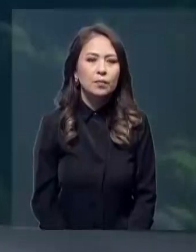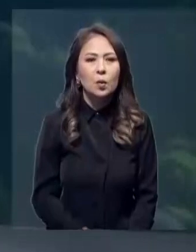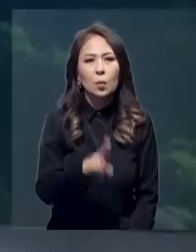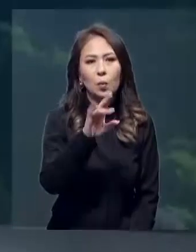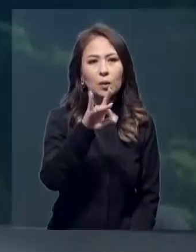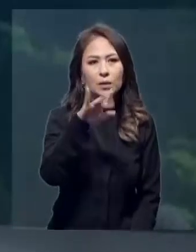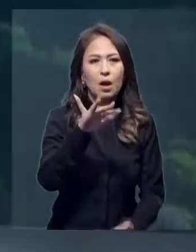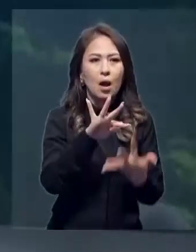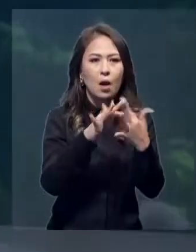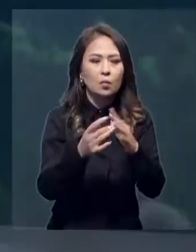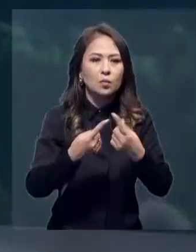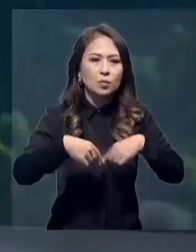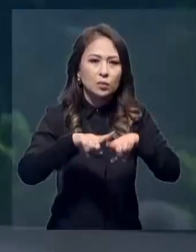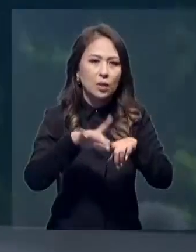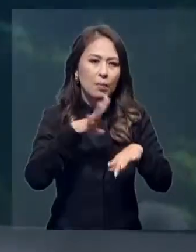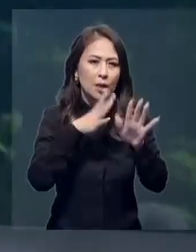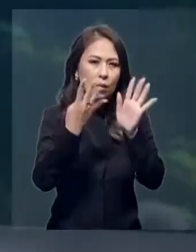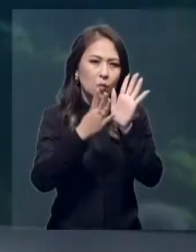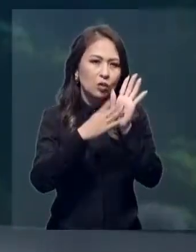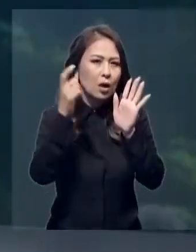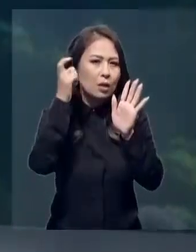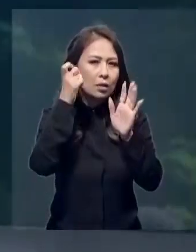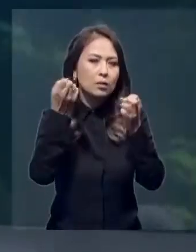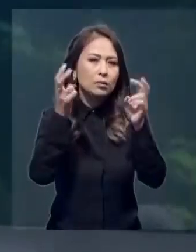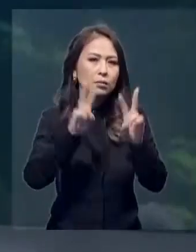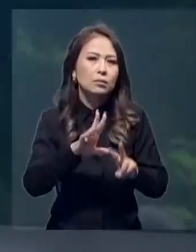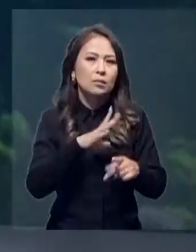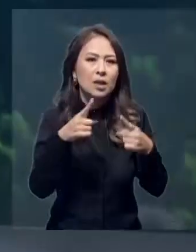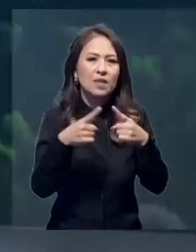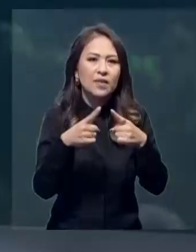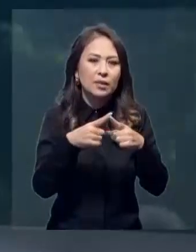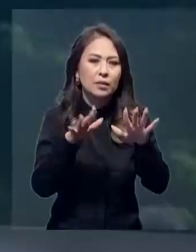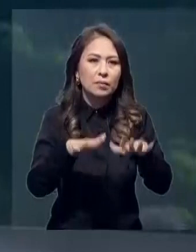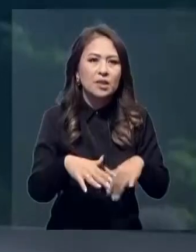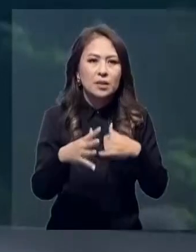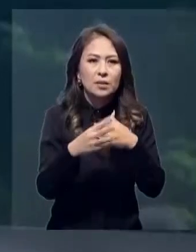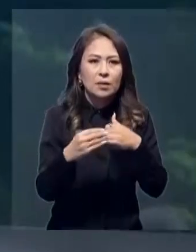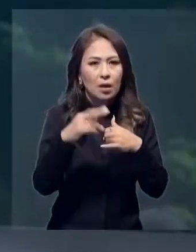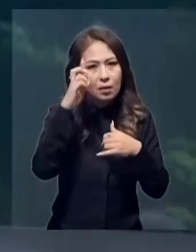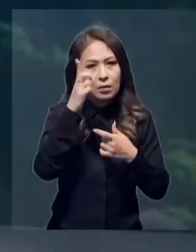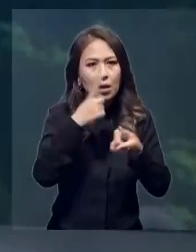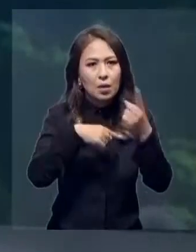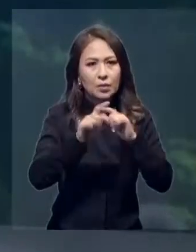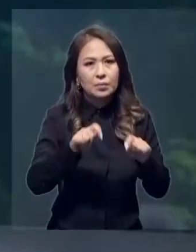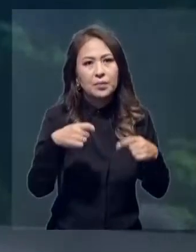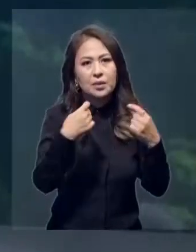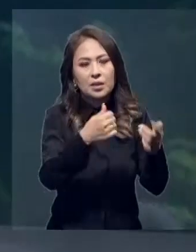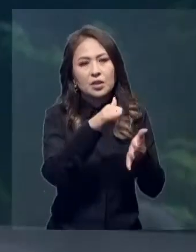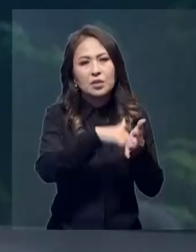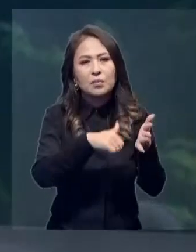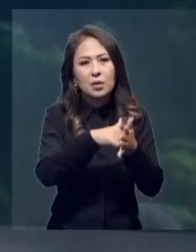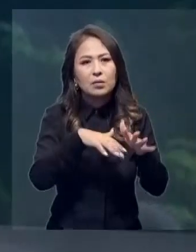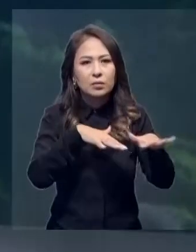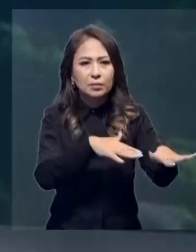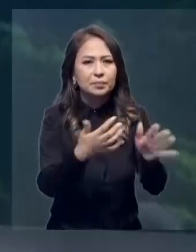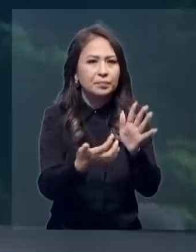Күрті ауылдық округінің шаруалары кезінде 49 жылға жалға алған ауыл іргесіндегі жерлерін мемлекетке қайтара бастады. Себебі